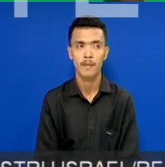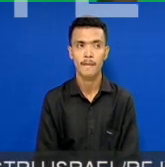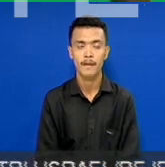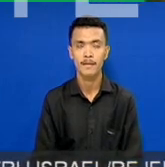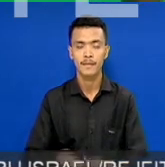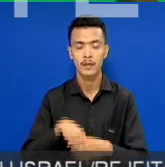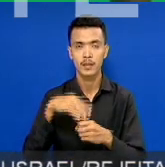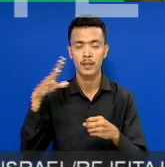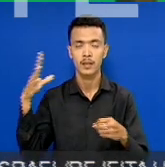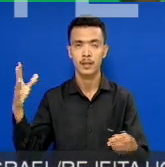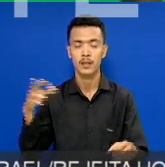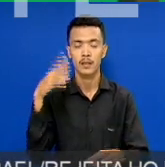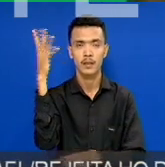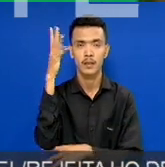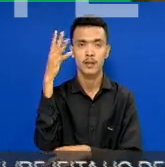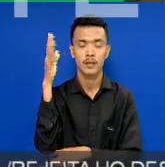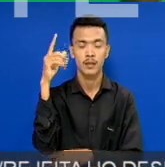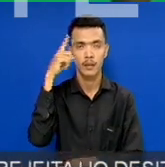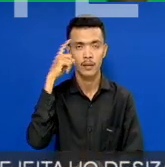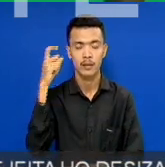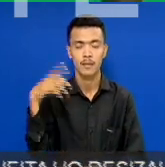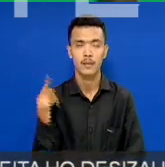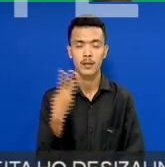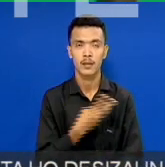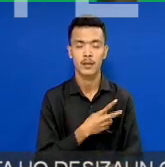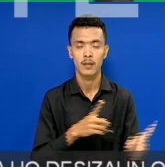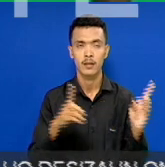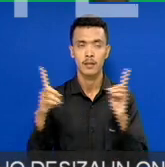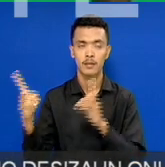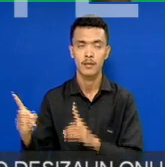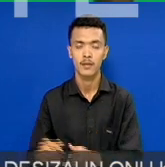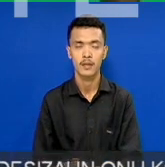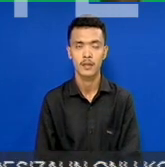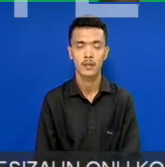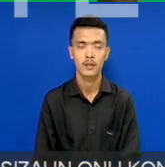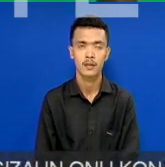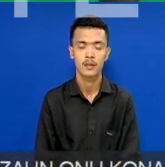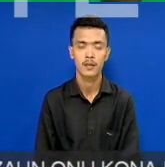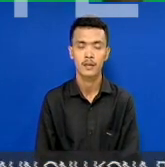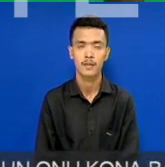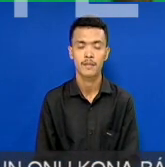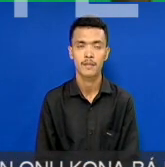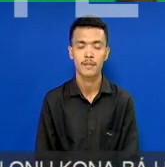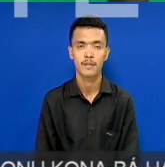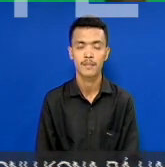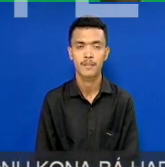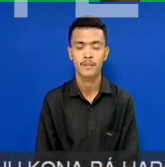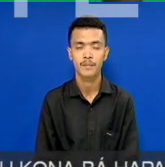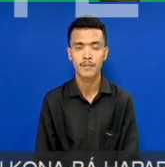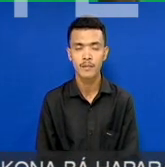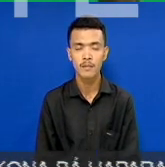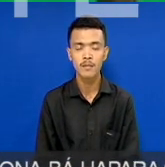dudu tambah ita se kleuru ituan tambah ita ni abe material ala abe